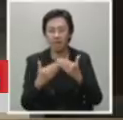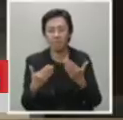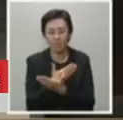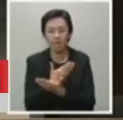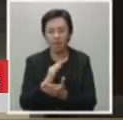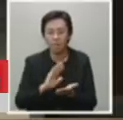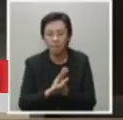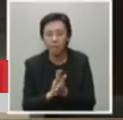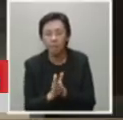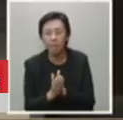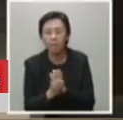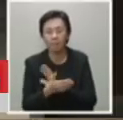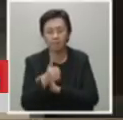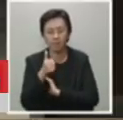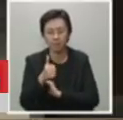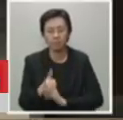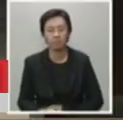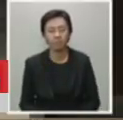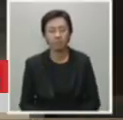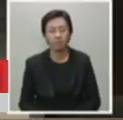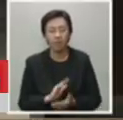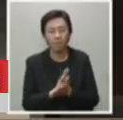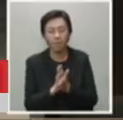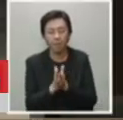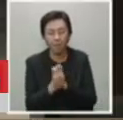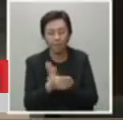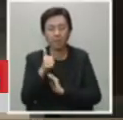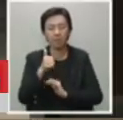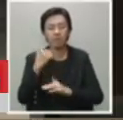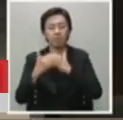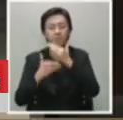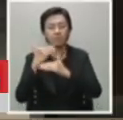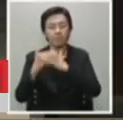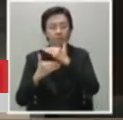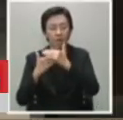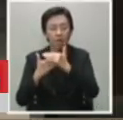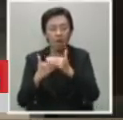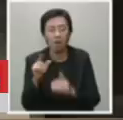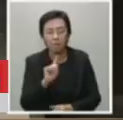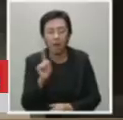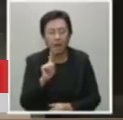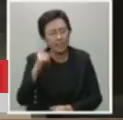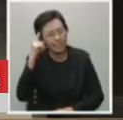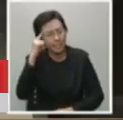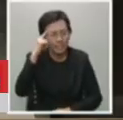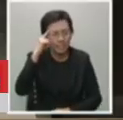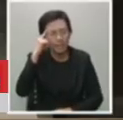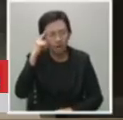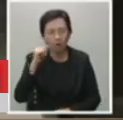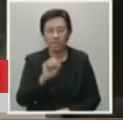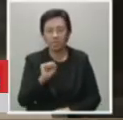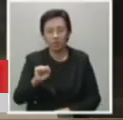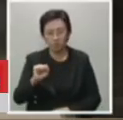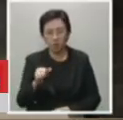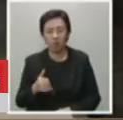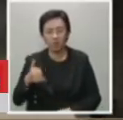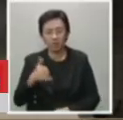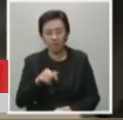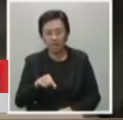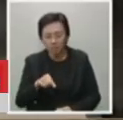ริ่มดีขึ้นครับเริ่มมีการพัฒนาอาจจะเกิดจากการปรับทัศนคติในสภาผู้แทนราษฎร